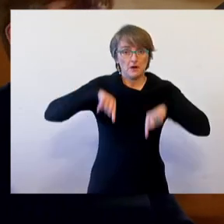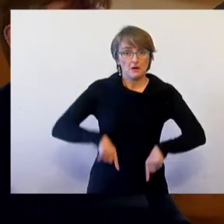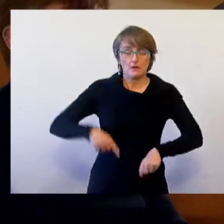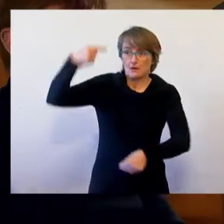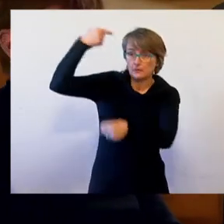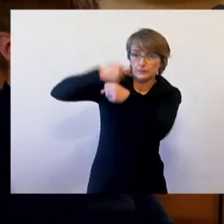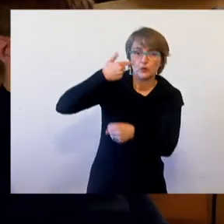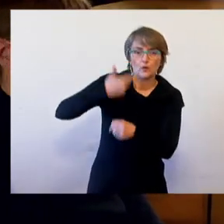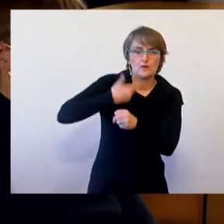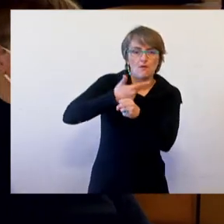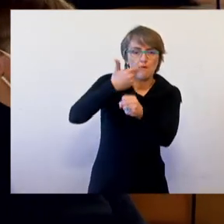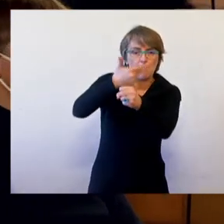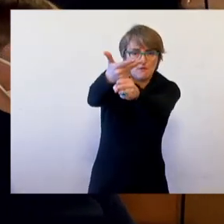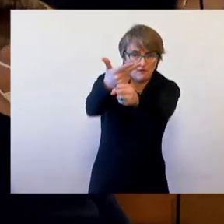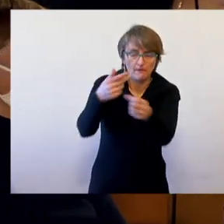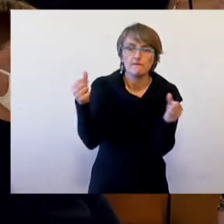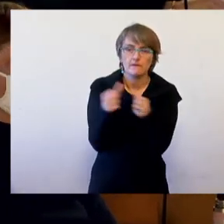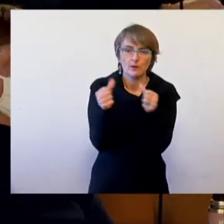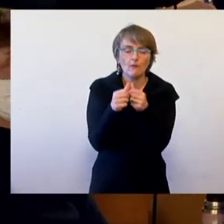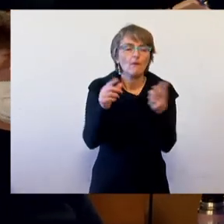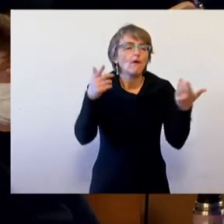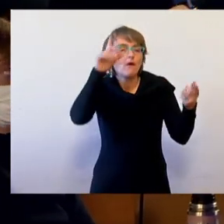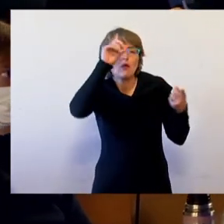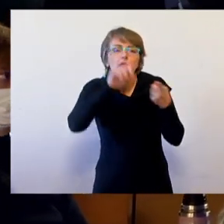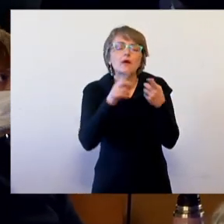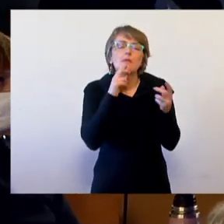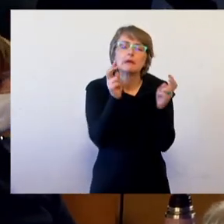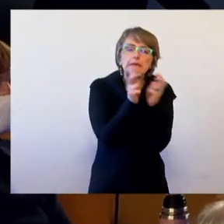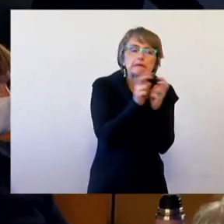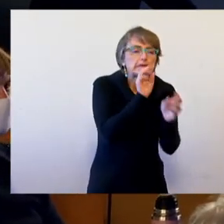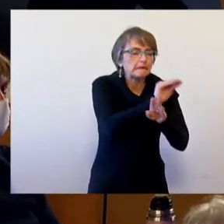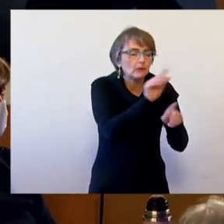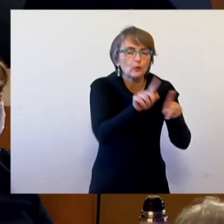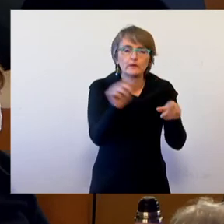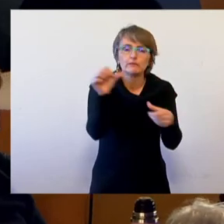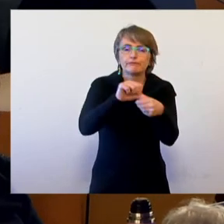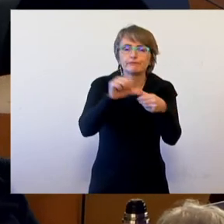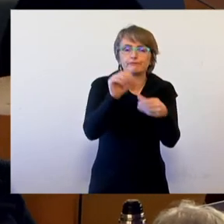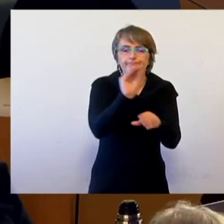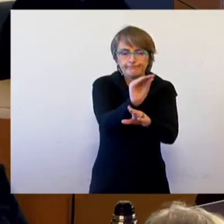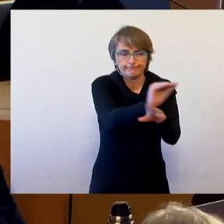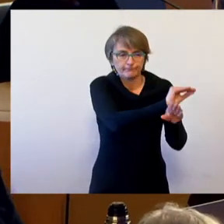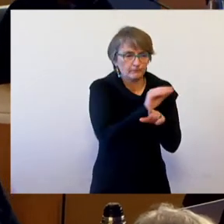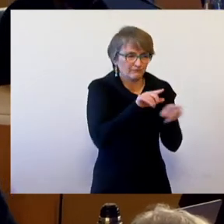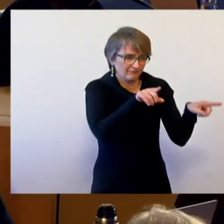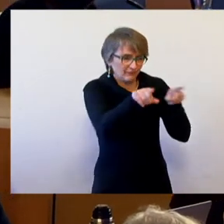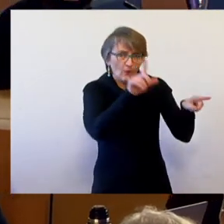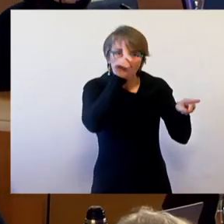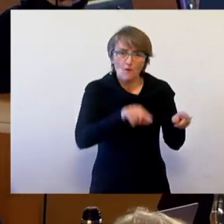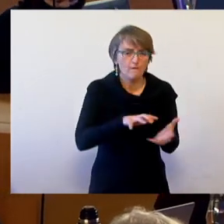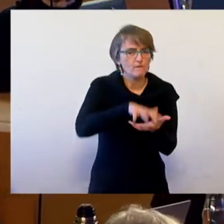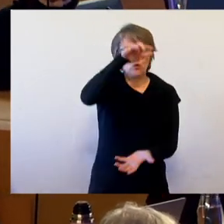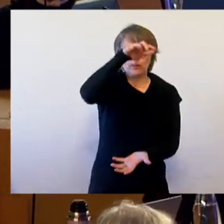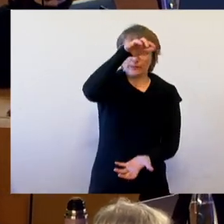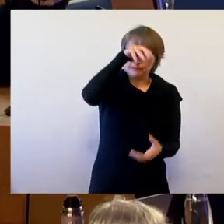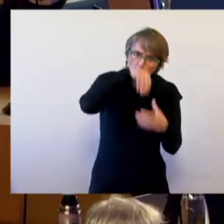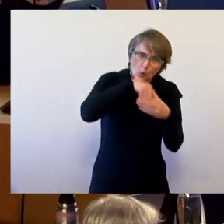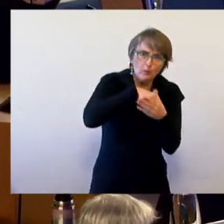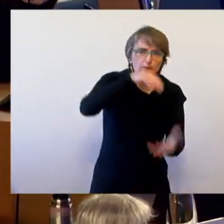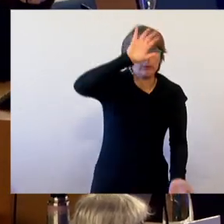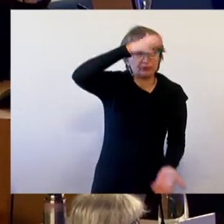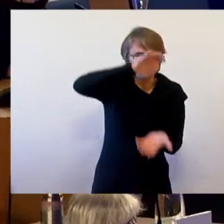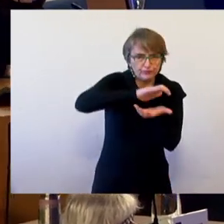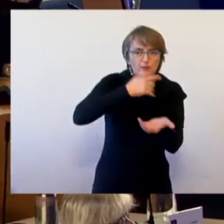aux fournisseurs d'énergie et aux distributeurs de carburant de réaliser un certain volume d'économie d'énergie. Et ce